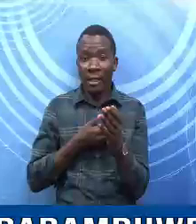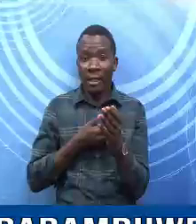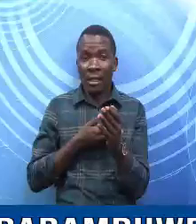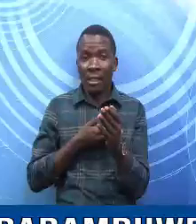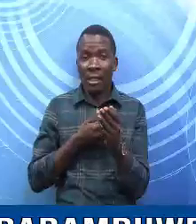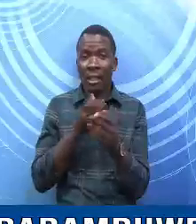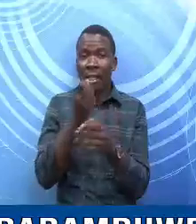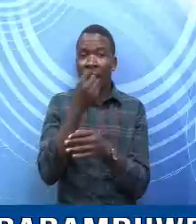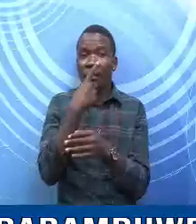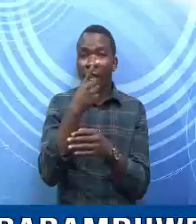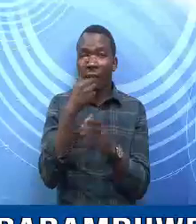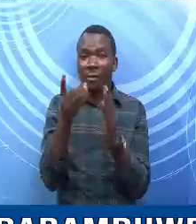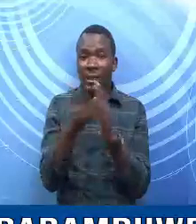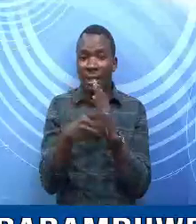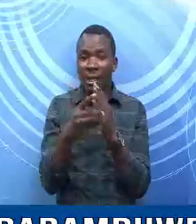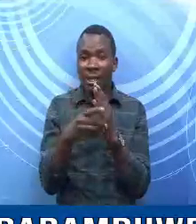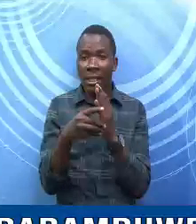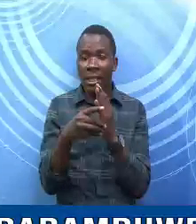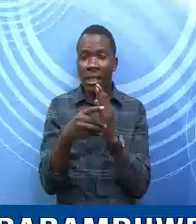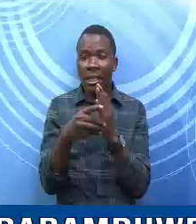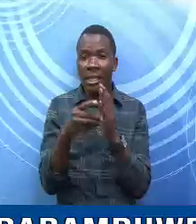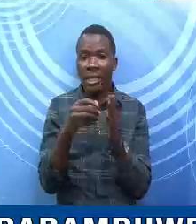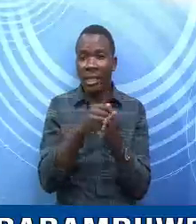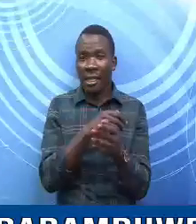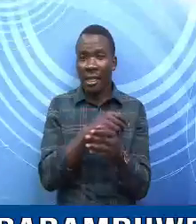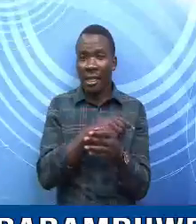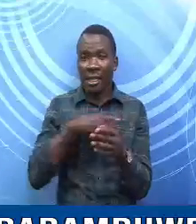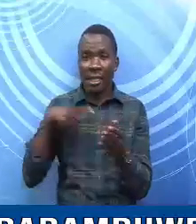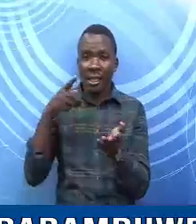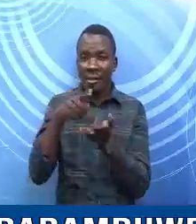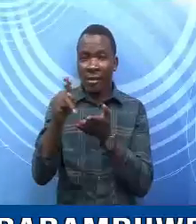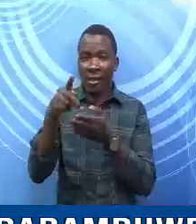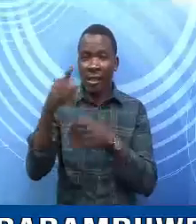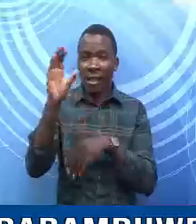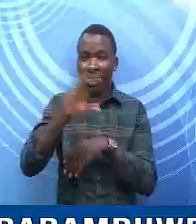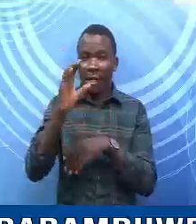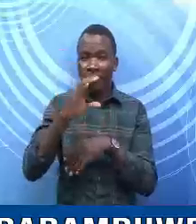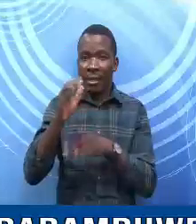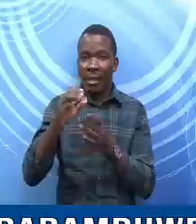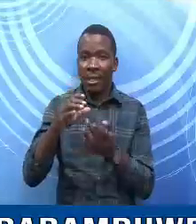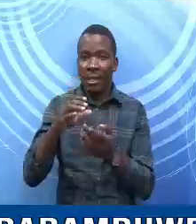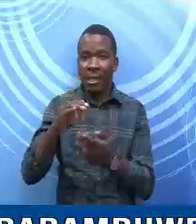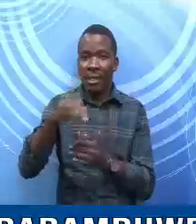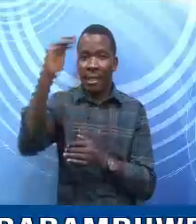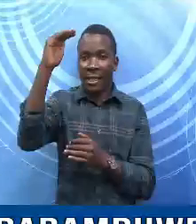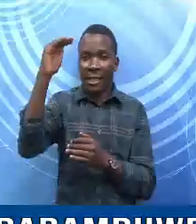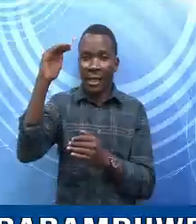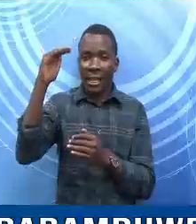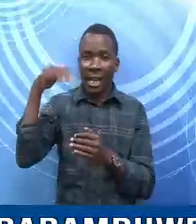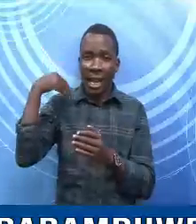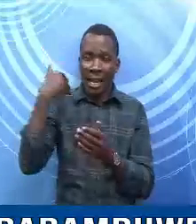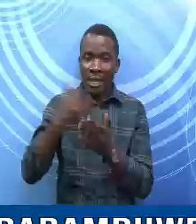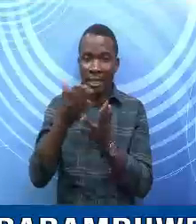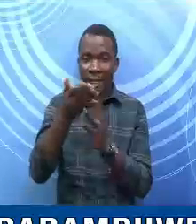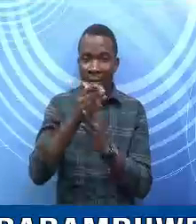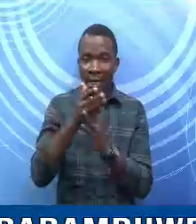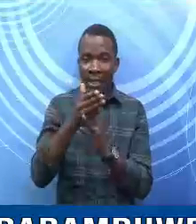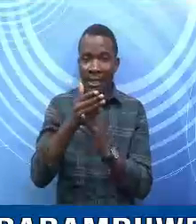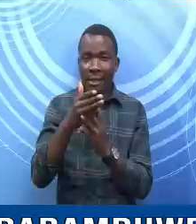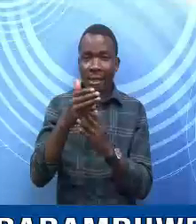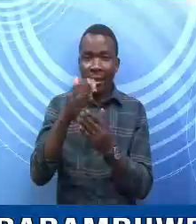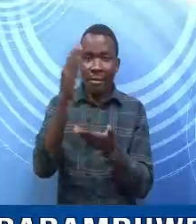farumasi y'akarere yatwambuye amafaranga. Kuri company senior bagize hagati baramuhagarika bazana undi